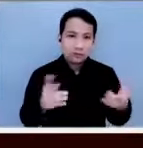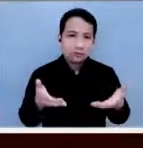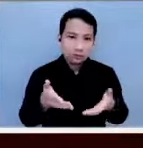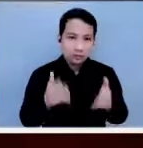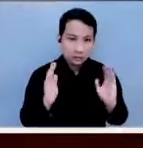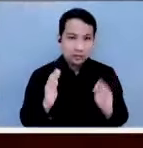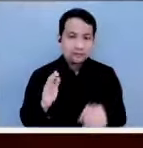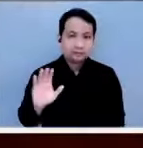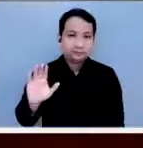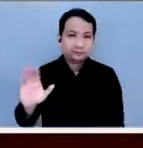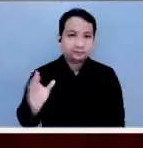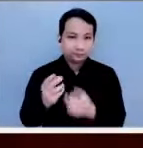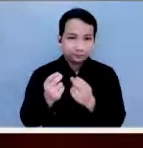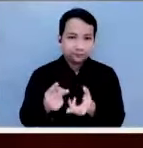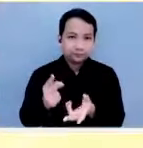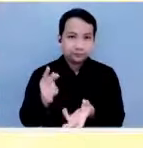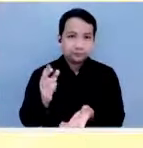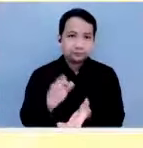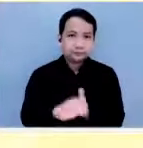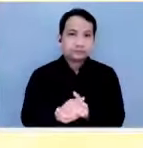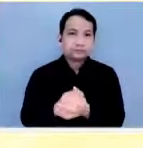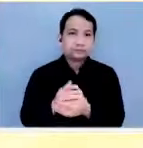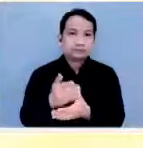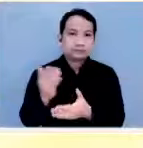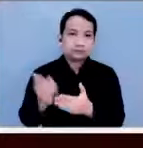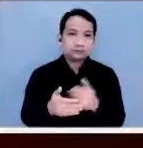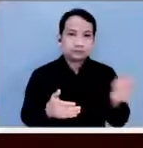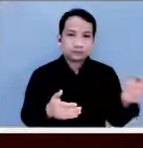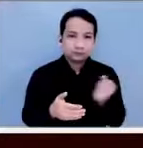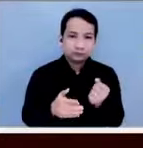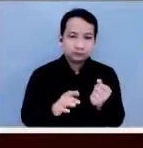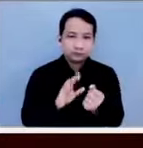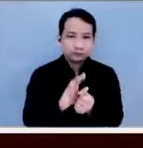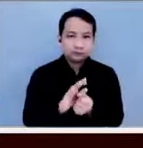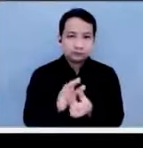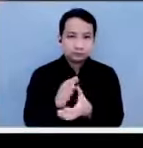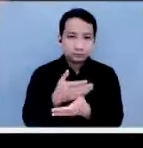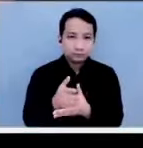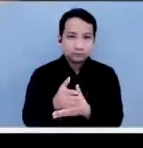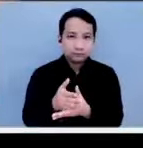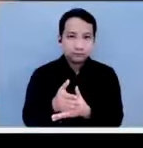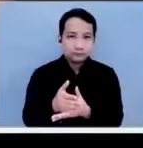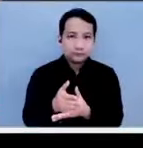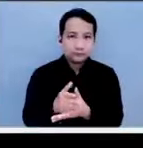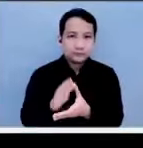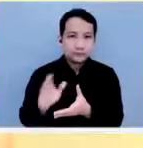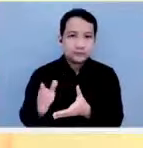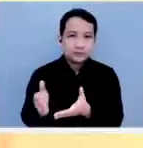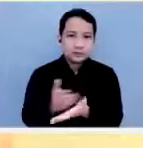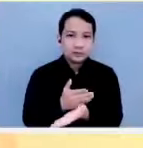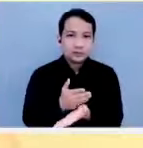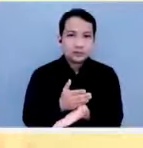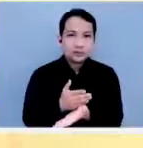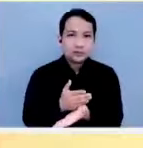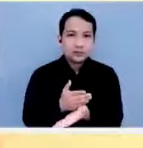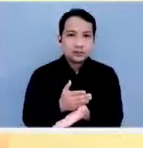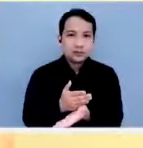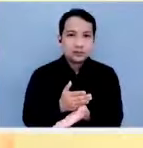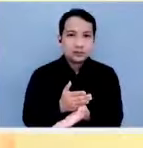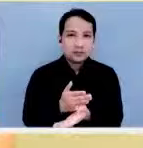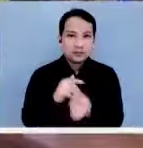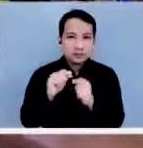kanyang live-in partner, pwedeng habulin ang kanyang share o bahagi mula sa napagbilhan nito. Pupwede rin